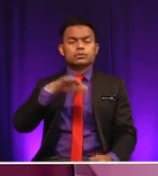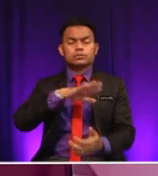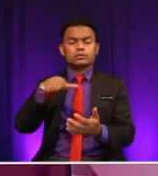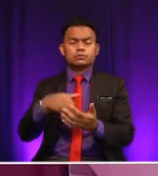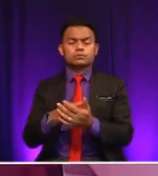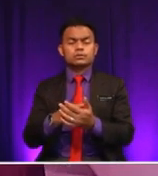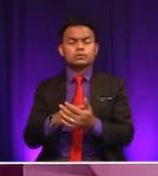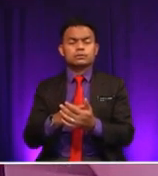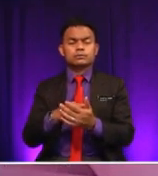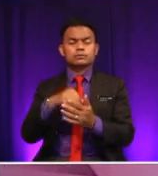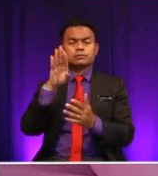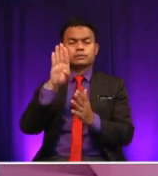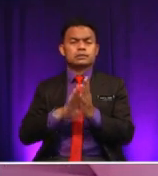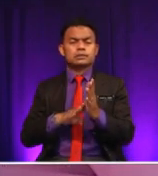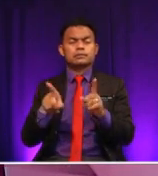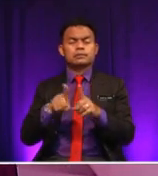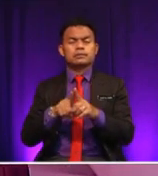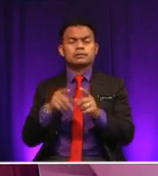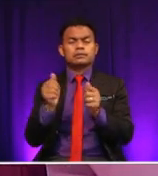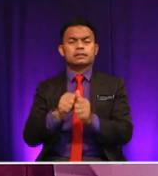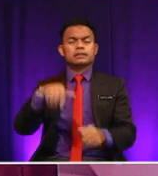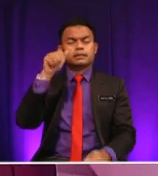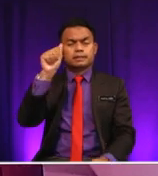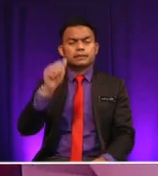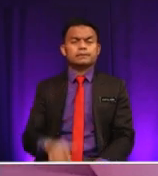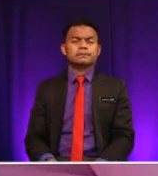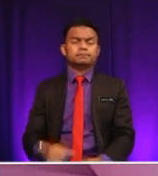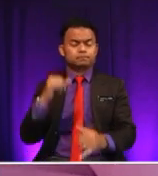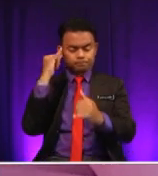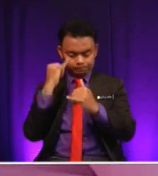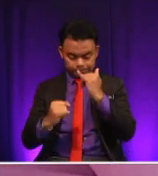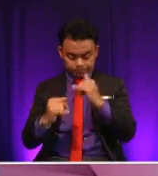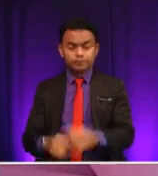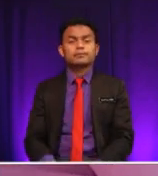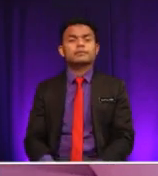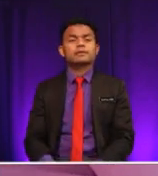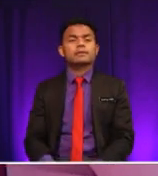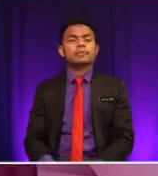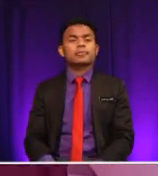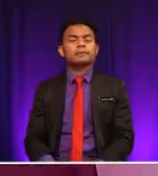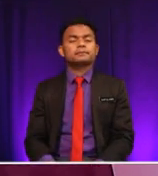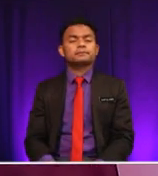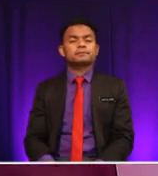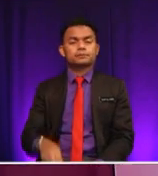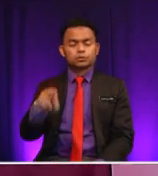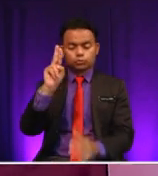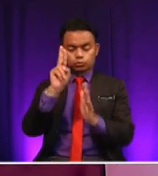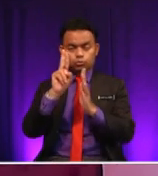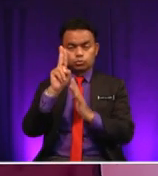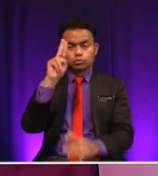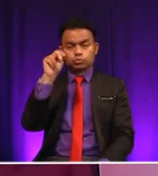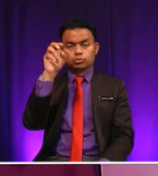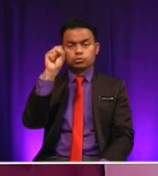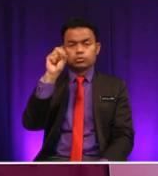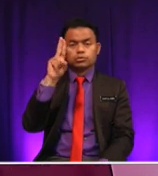dia terima dan berakhir dengan ee oke kemudian wujud unsur asuransi dalam gurindam ini dalam